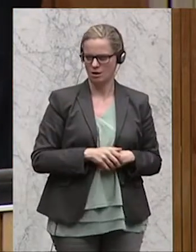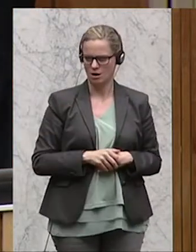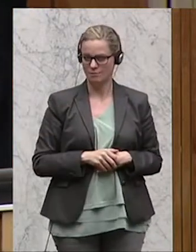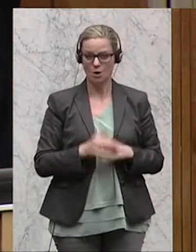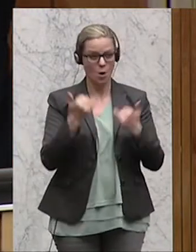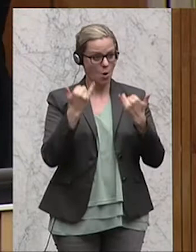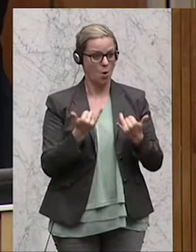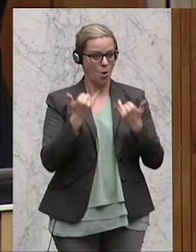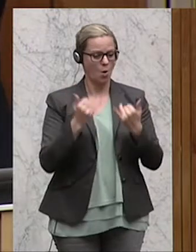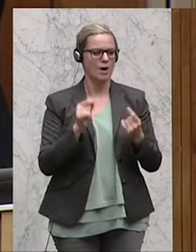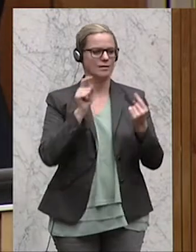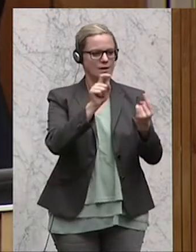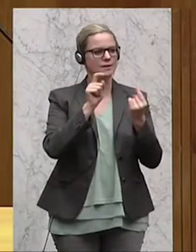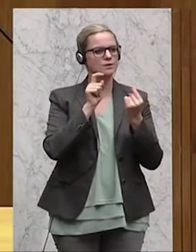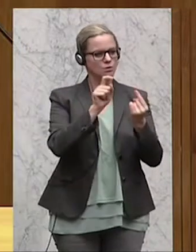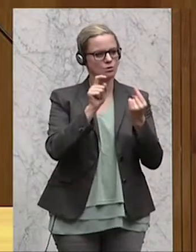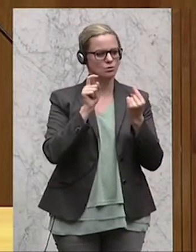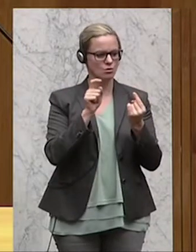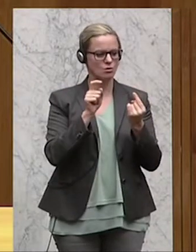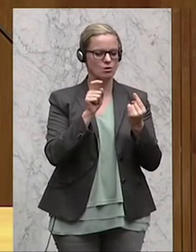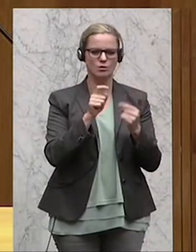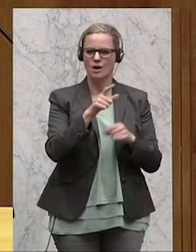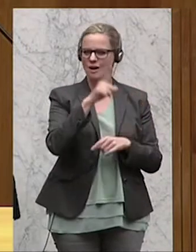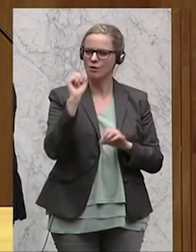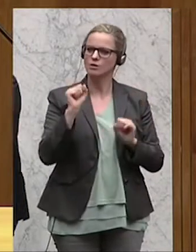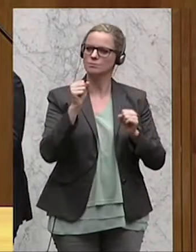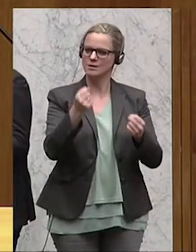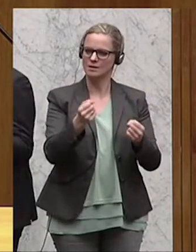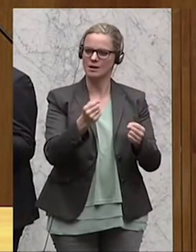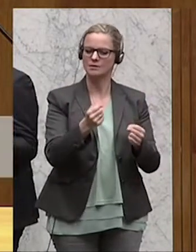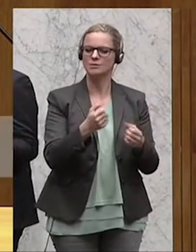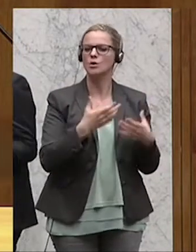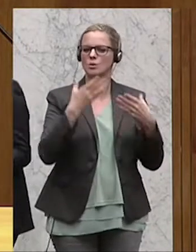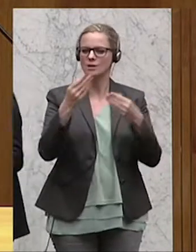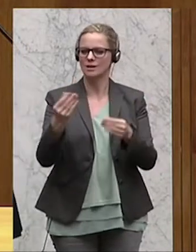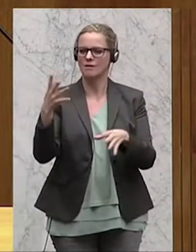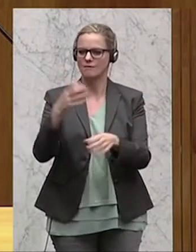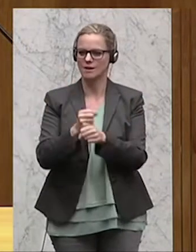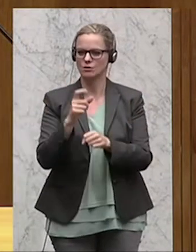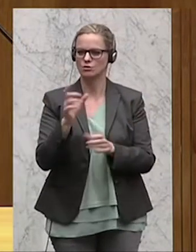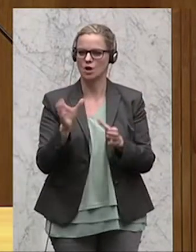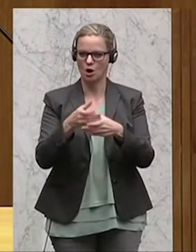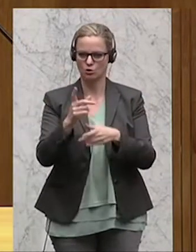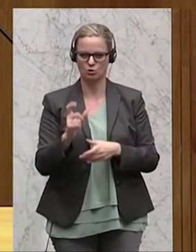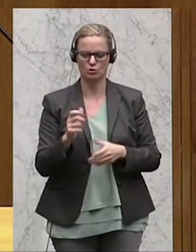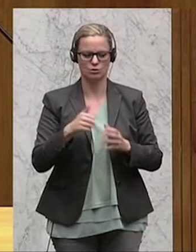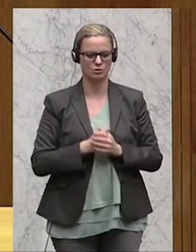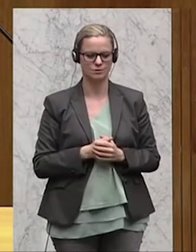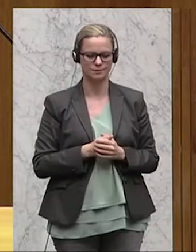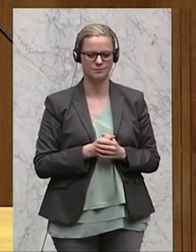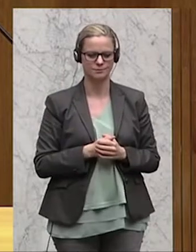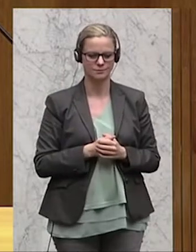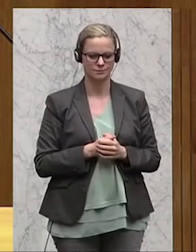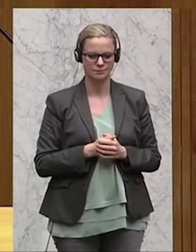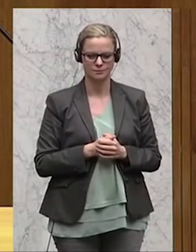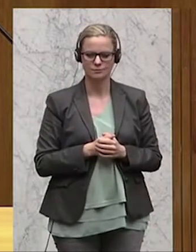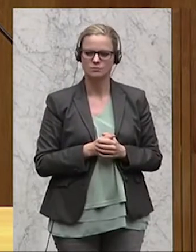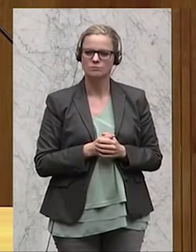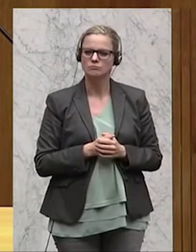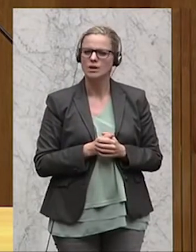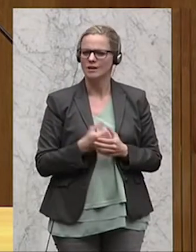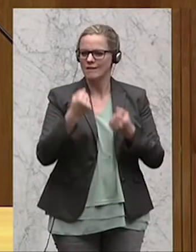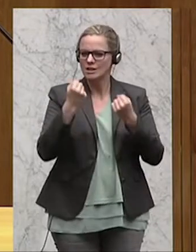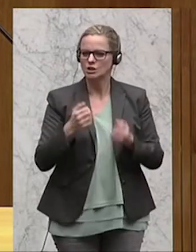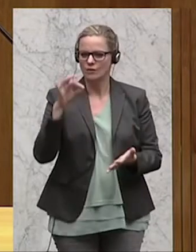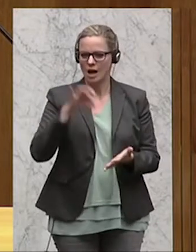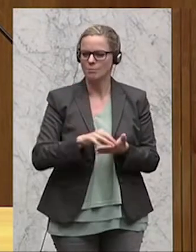heutigen Debatte wird das Volksbegehren dem Verfassungsausschuss zugewiesen werden. Und wir werden uns in Schwerpunktsitzungen